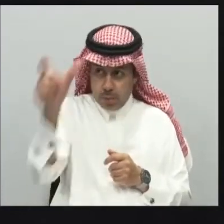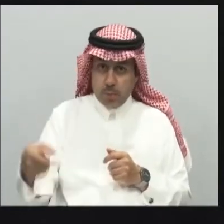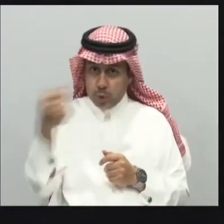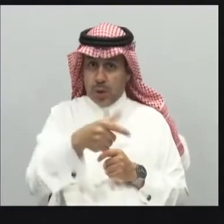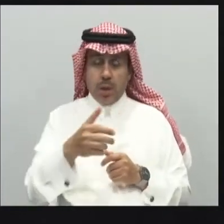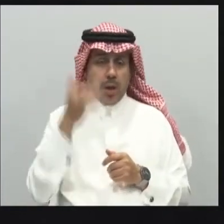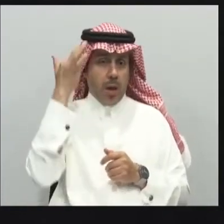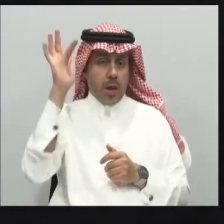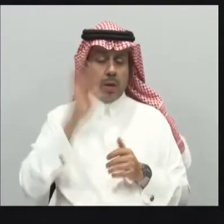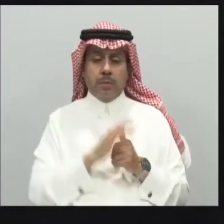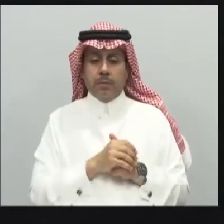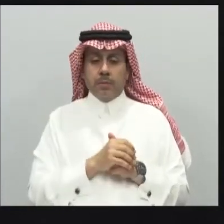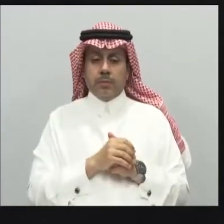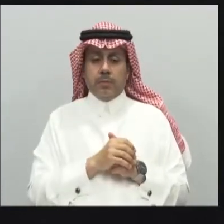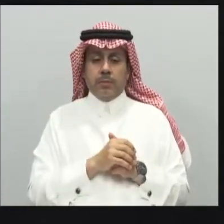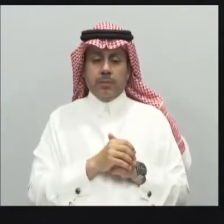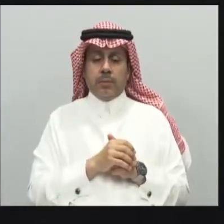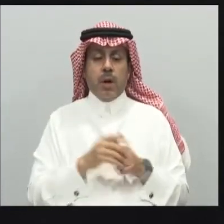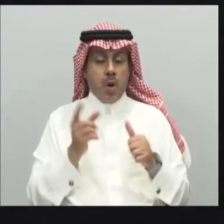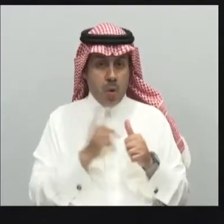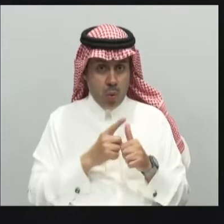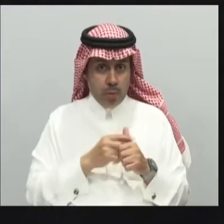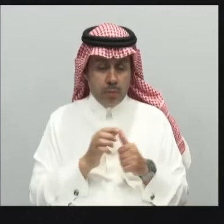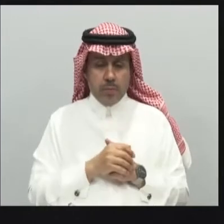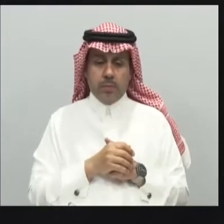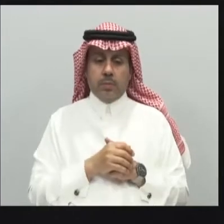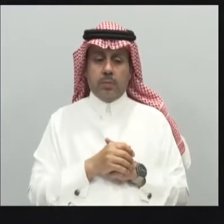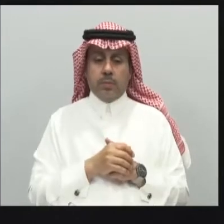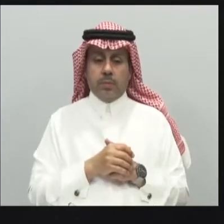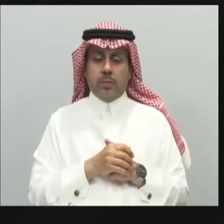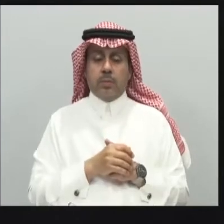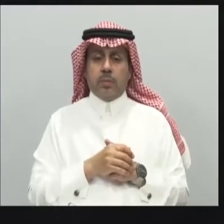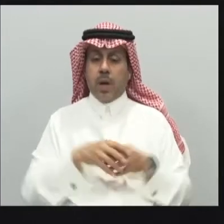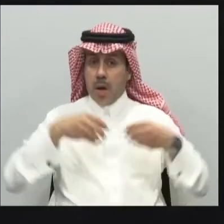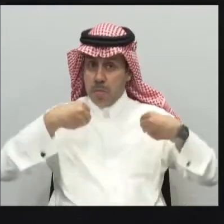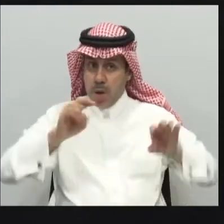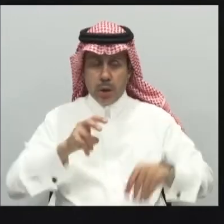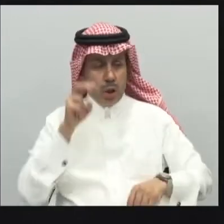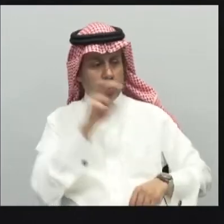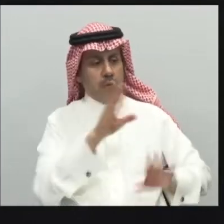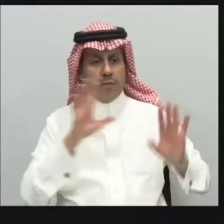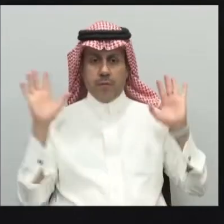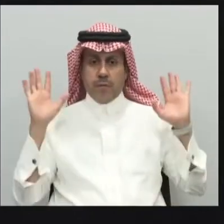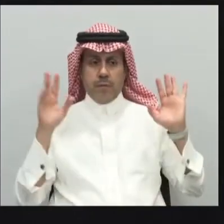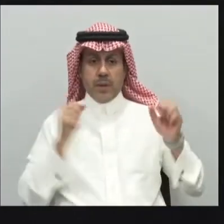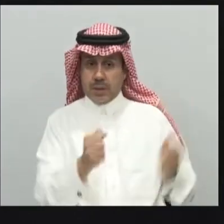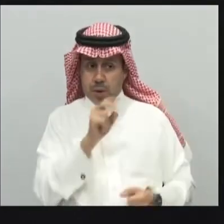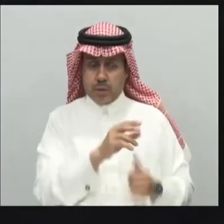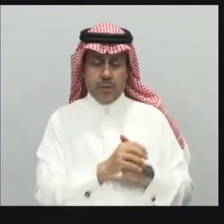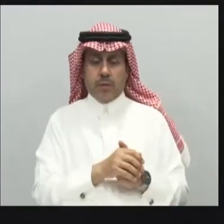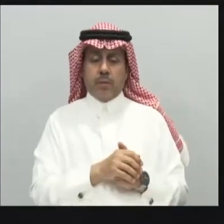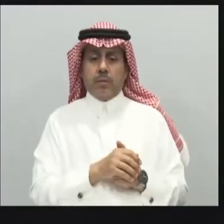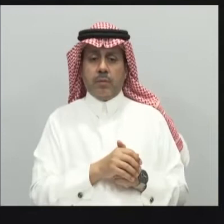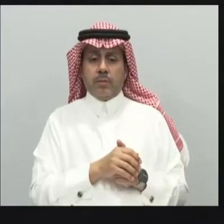اذا هذه الحاله الاولى لان الحاله الاولى ان البائع اذا اشترط البراءه من